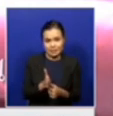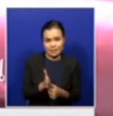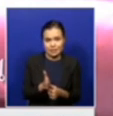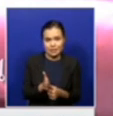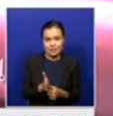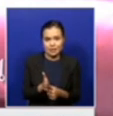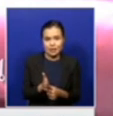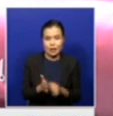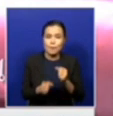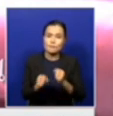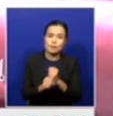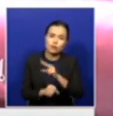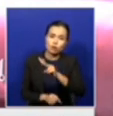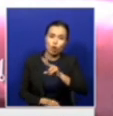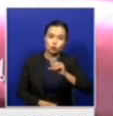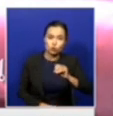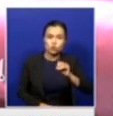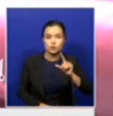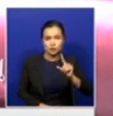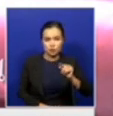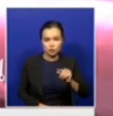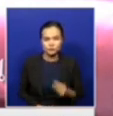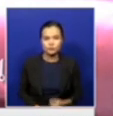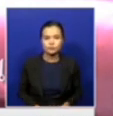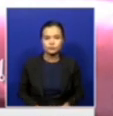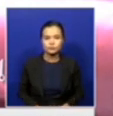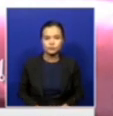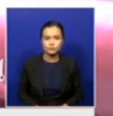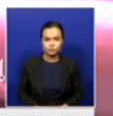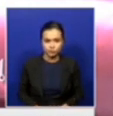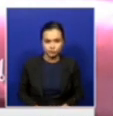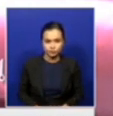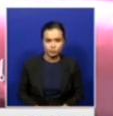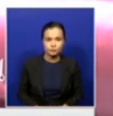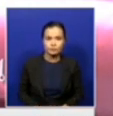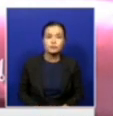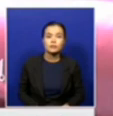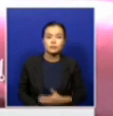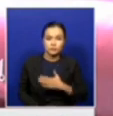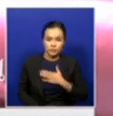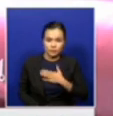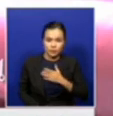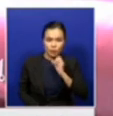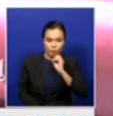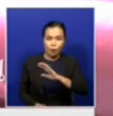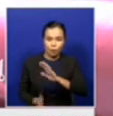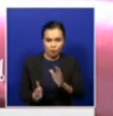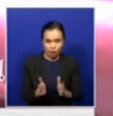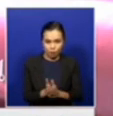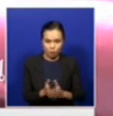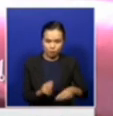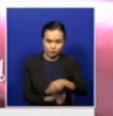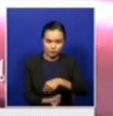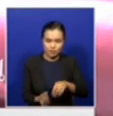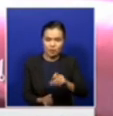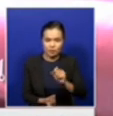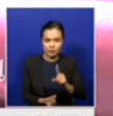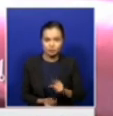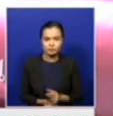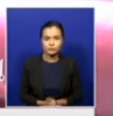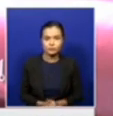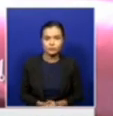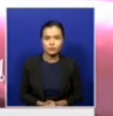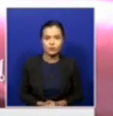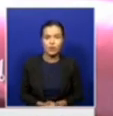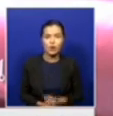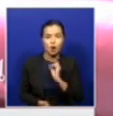2020ท่านประธานที่เคารพครับกระผมกราบเรียนภาพรวมทางเศรษฐกิจเพื่อที่จะบ